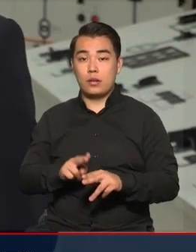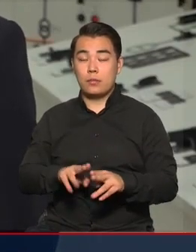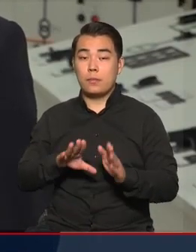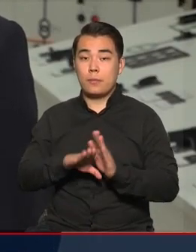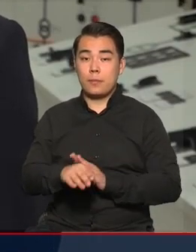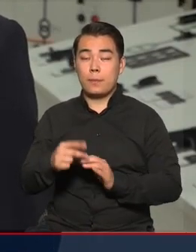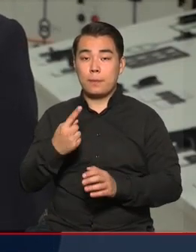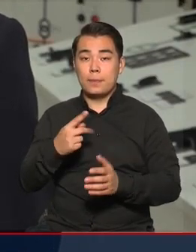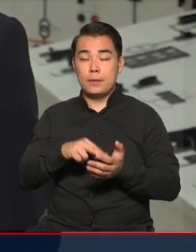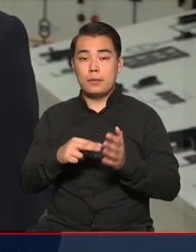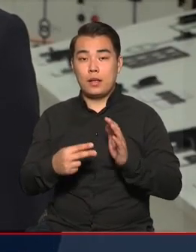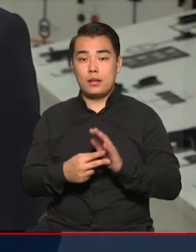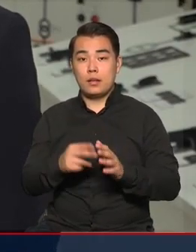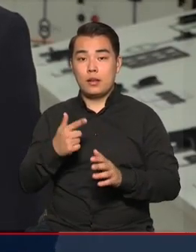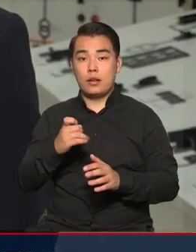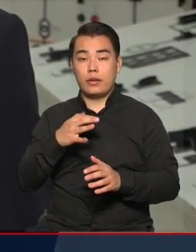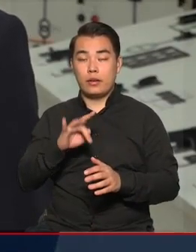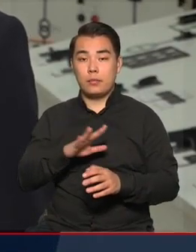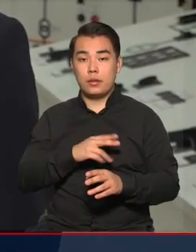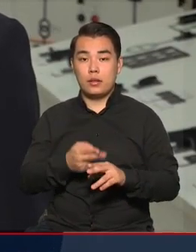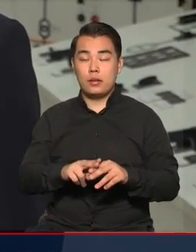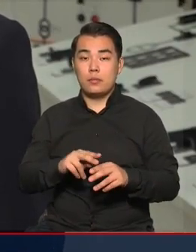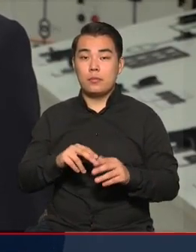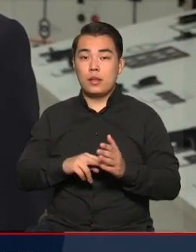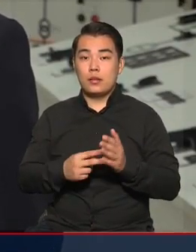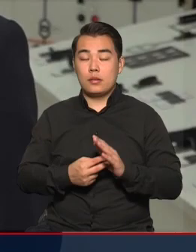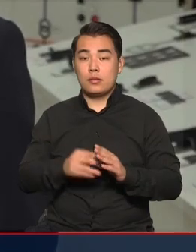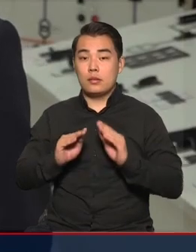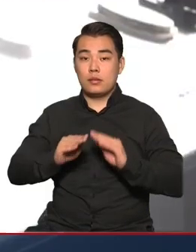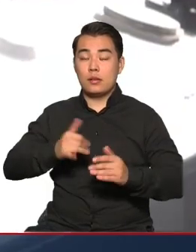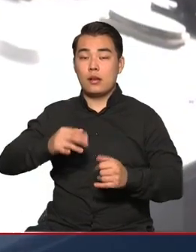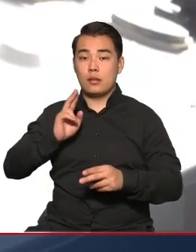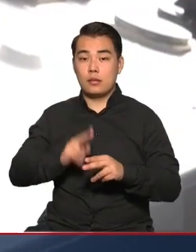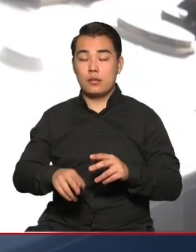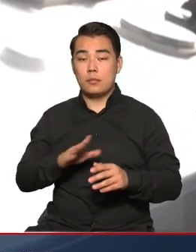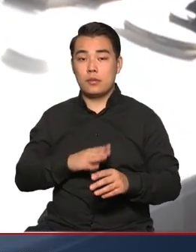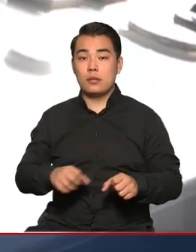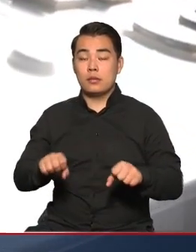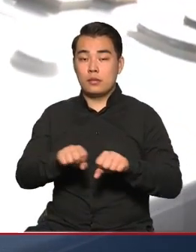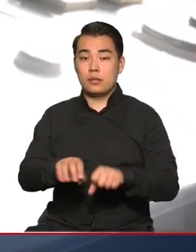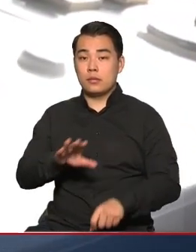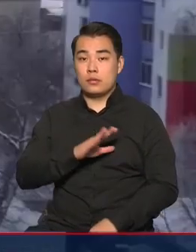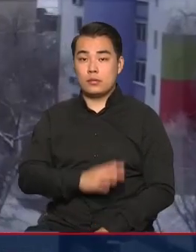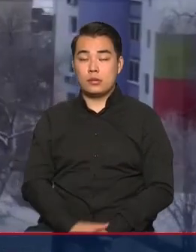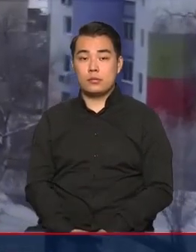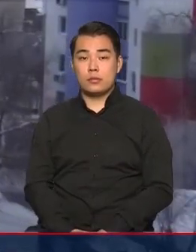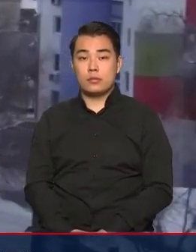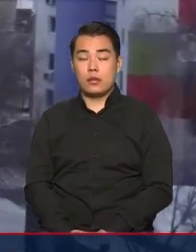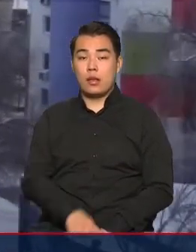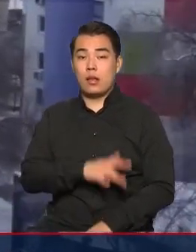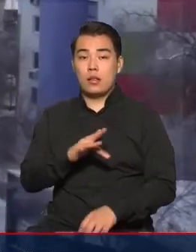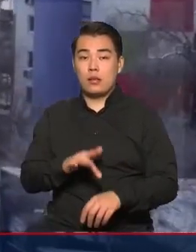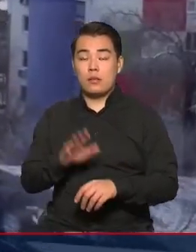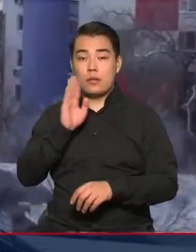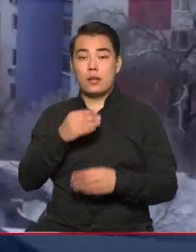бір жобасы градирнеде қайта құру жобасы былтырғы жылы бітіп, іске қосылған болатын. Қалаға